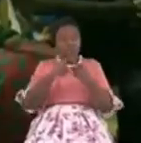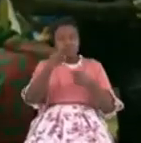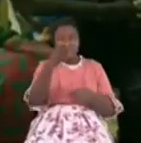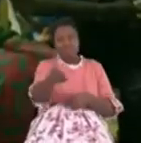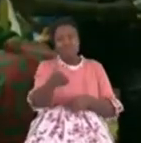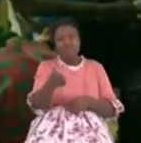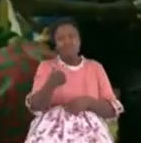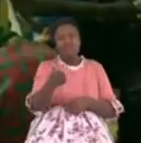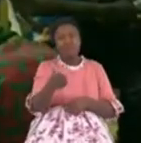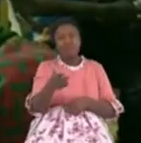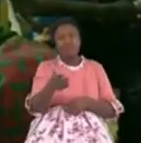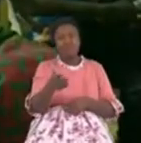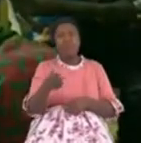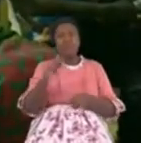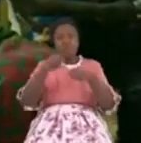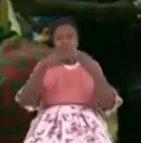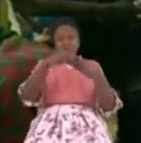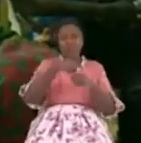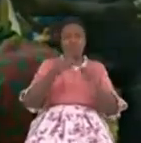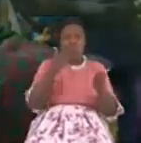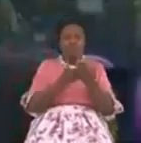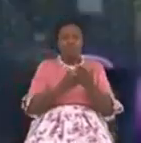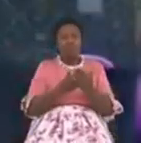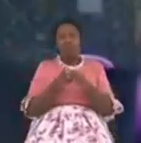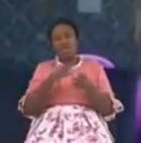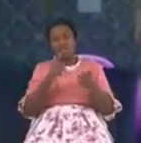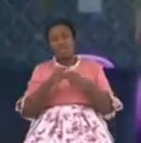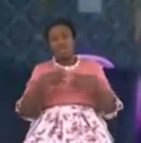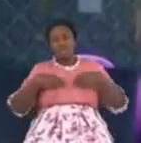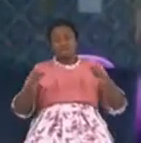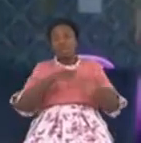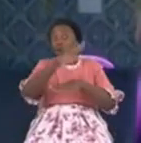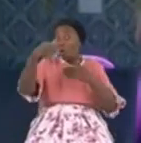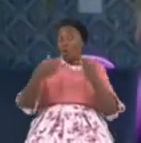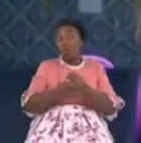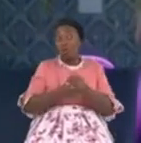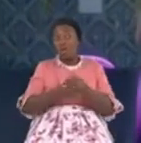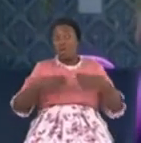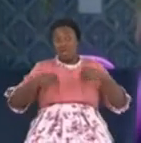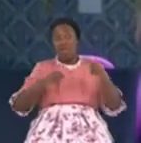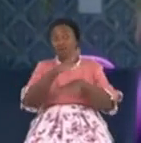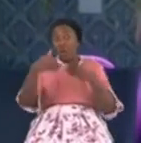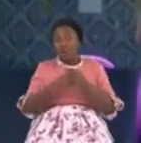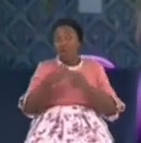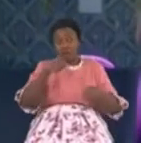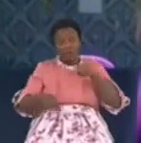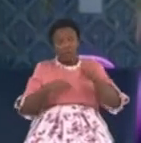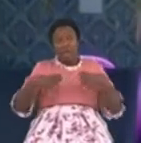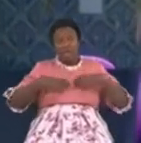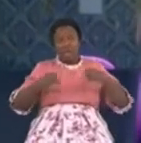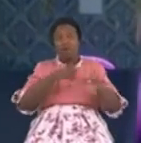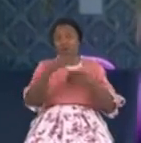nọ mgbe ọ ga-agwọ gị ọrịa, na-eme ihe niile dị mma. Ndị niile bụ ndị kpuru